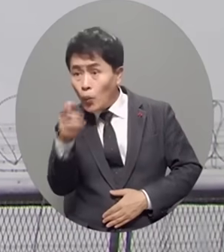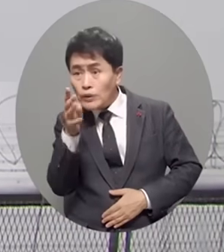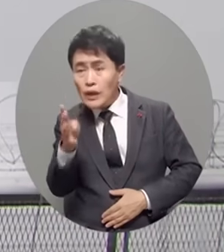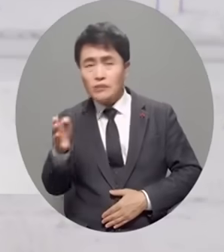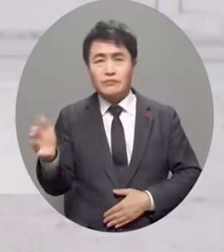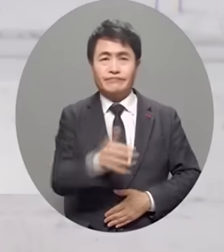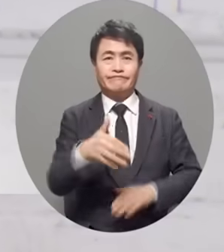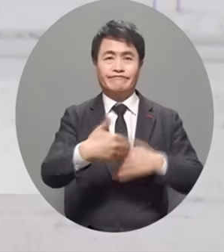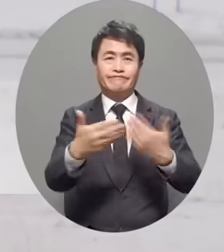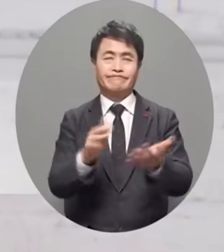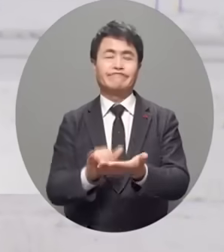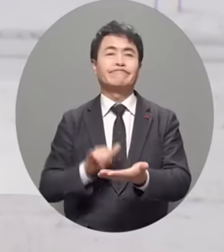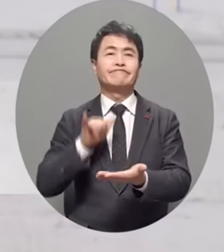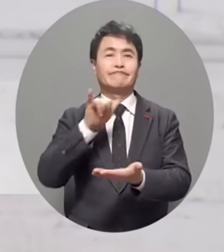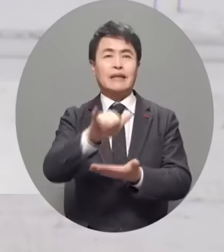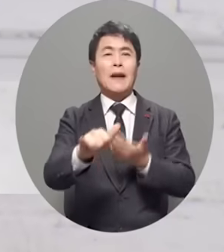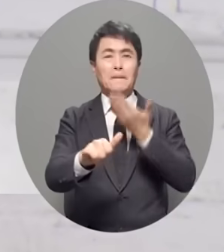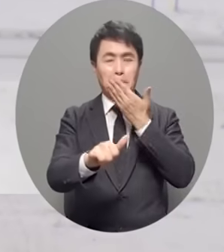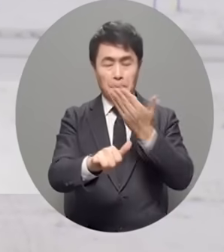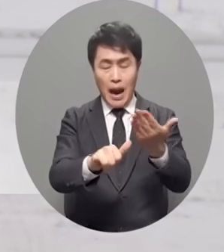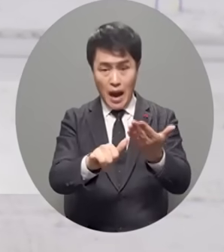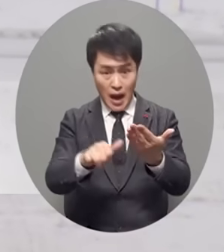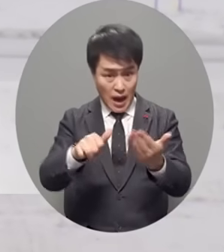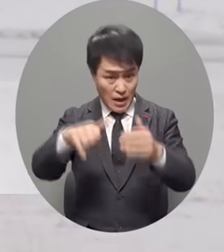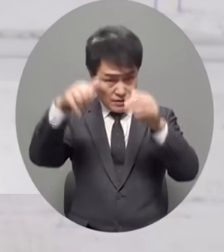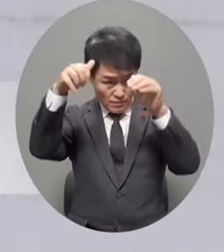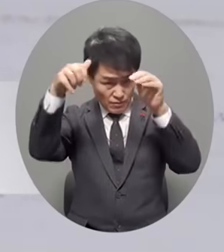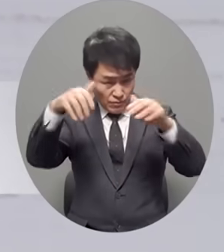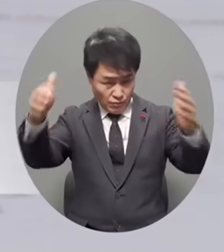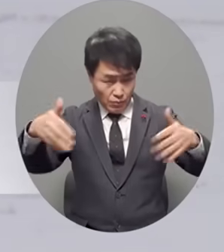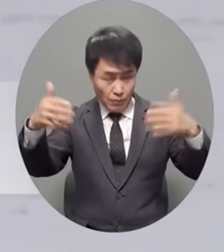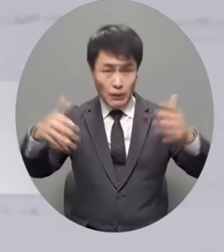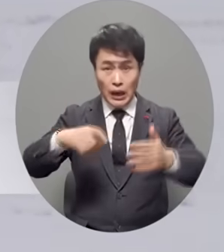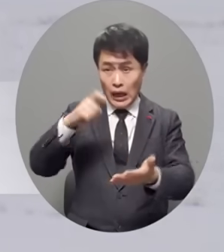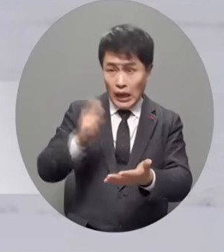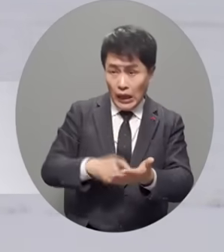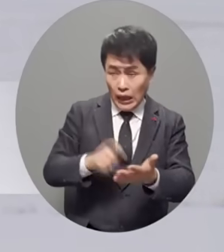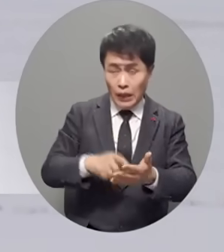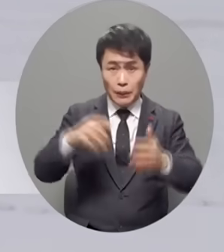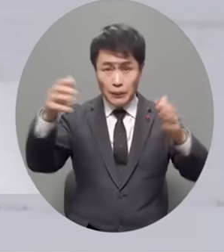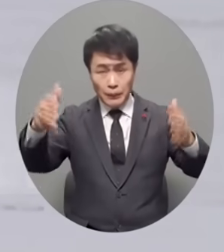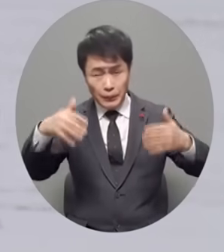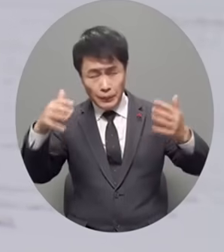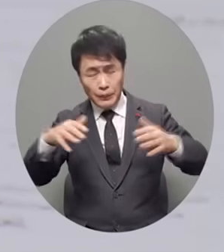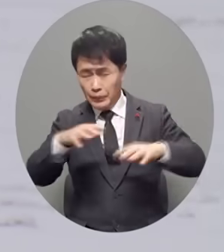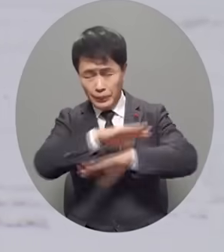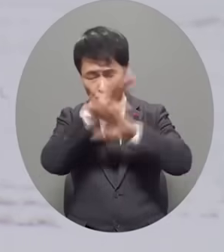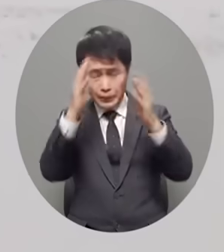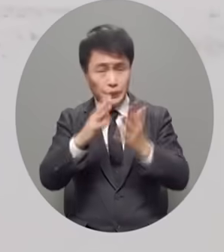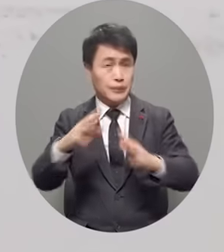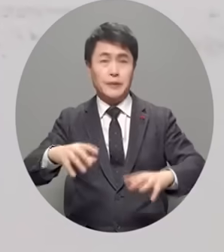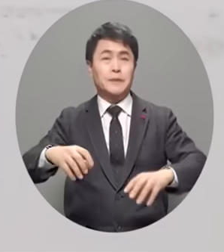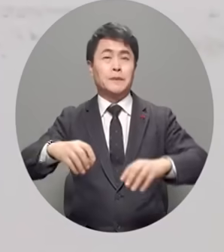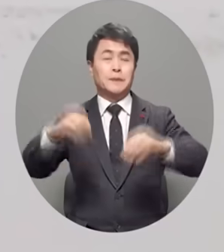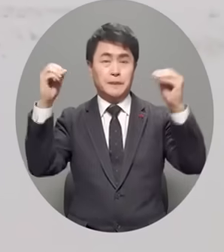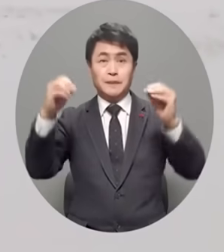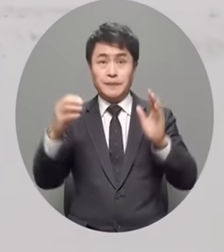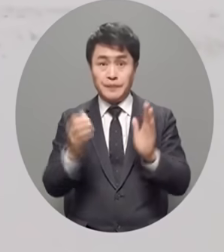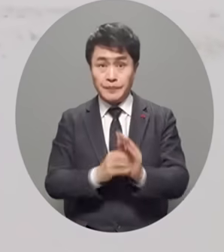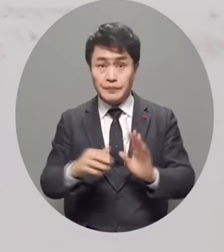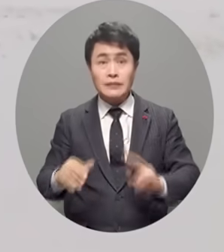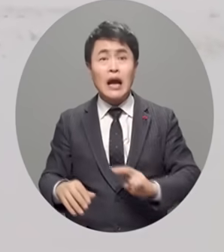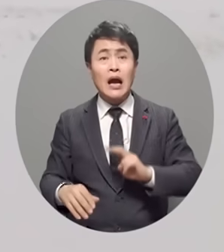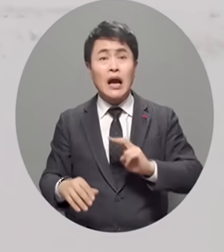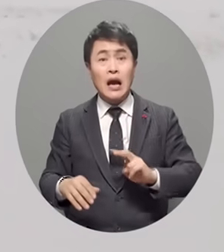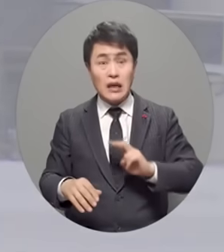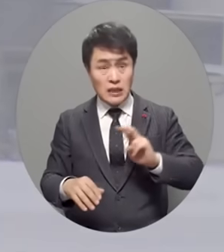항공기 운항이 재개됐고 공항에 내려졌던 강풍과 급변풍 경보도 모두 해제됐습니다. 20대 이상의